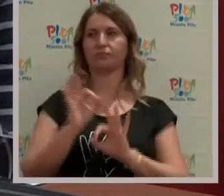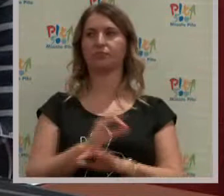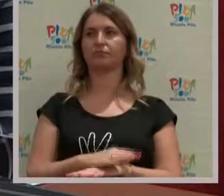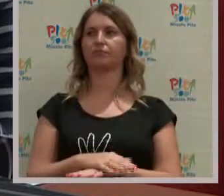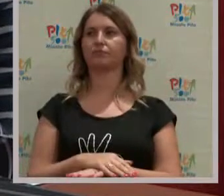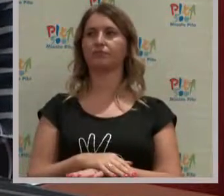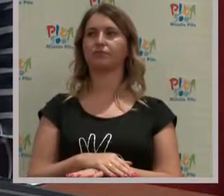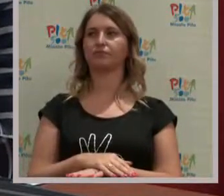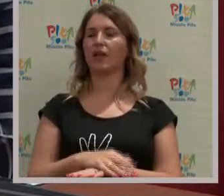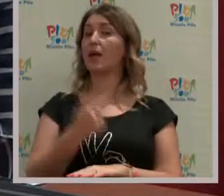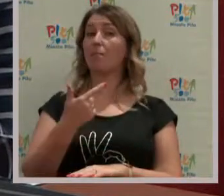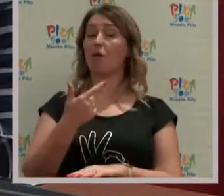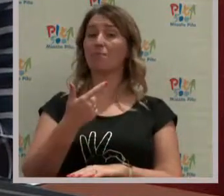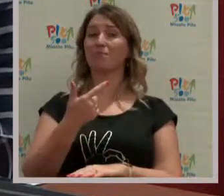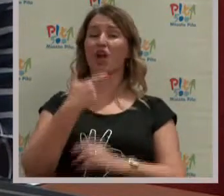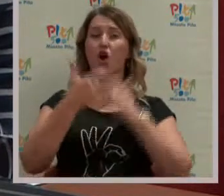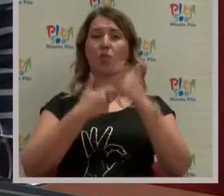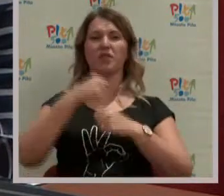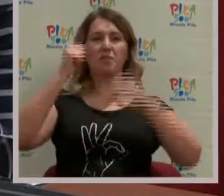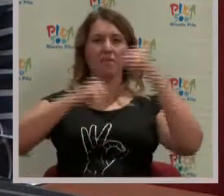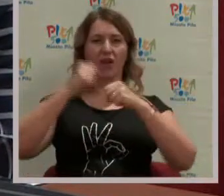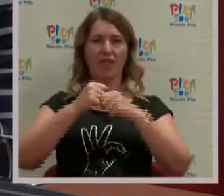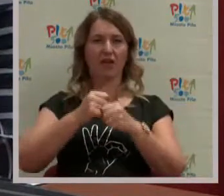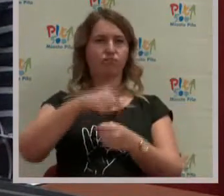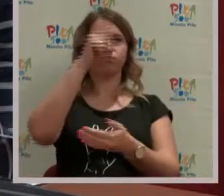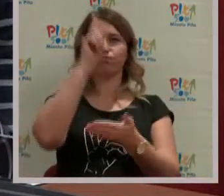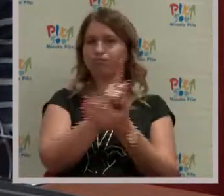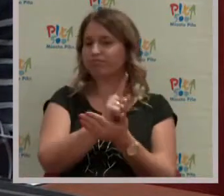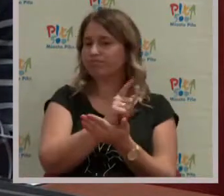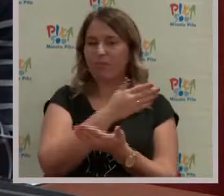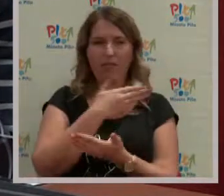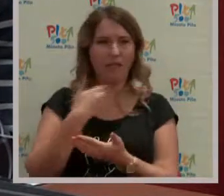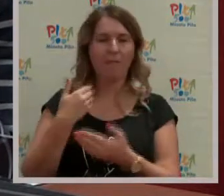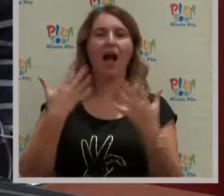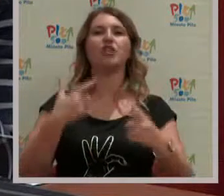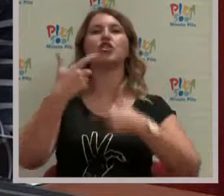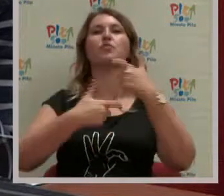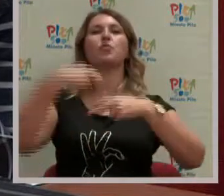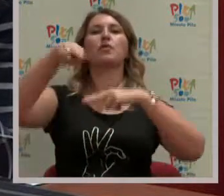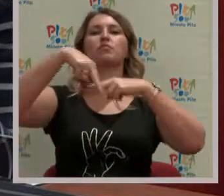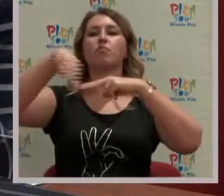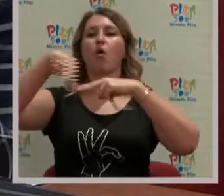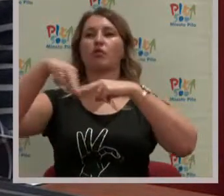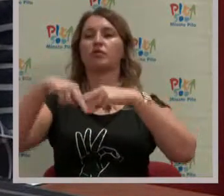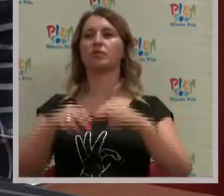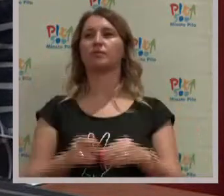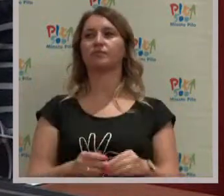nierozstrzygnięciem drugiego przetargu na budowę mostu kładki pomiędzy istniejącą wyspą a